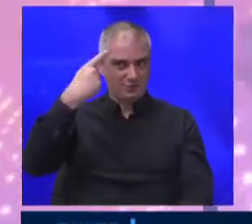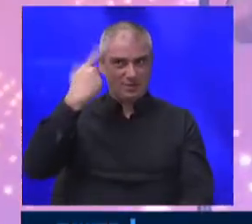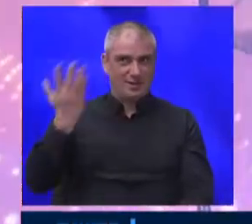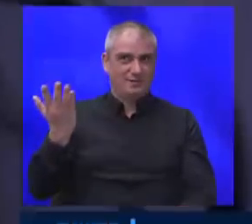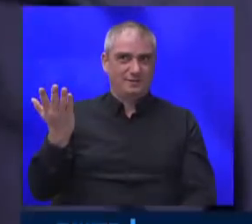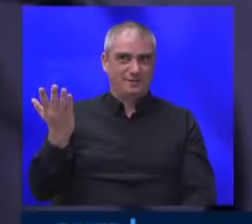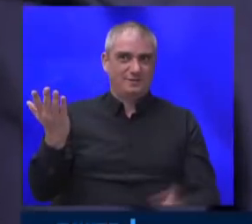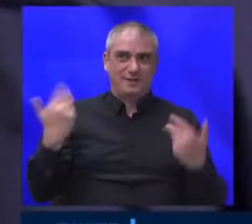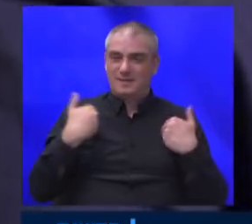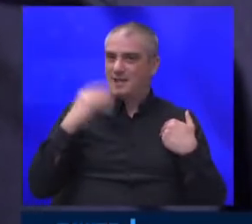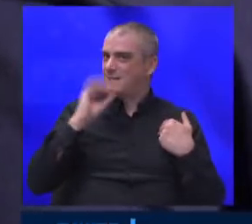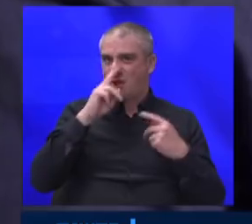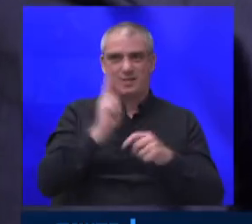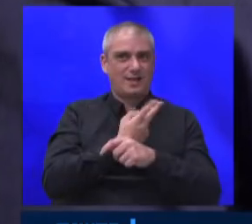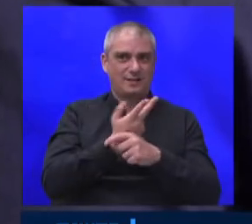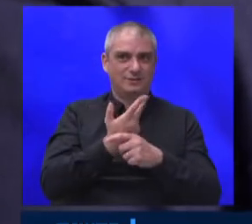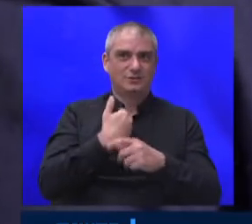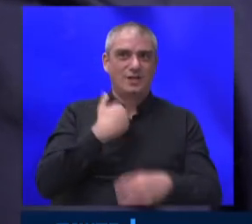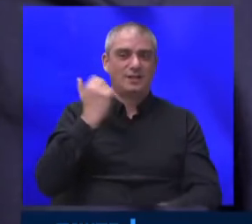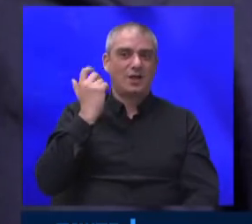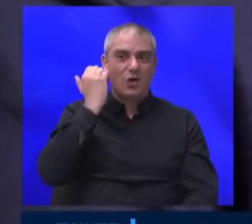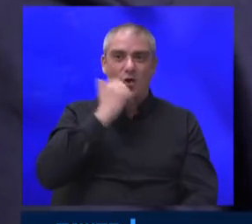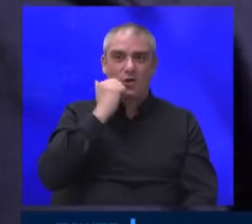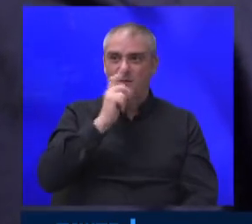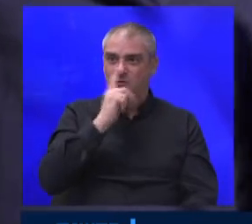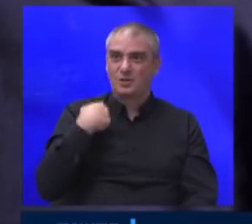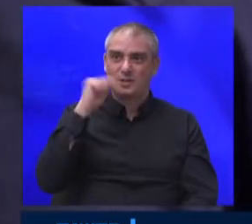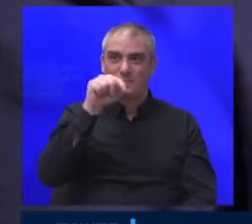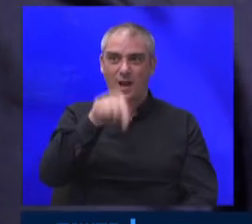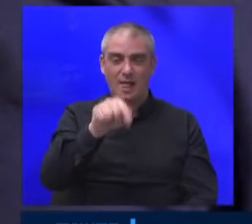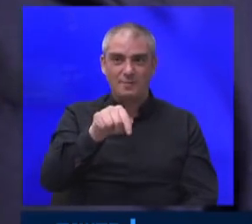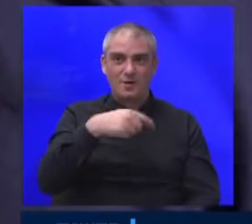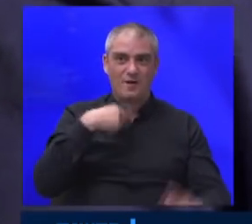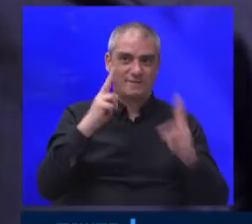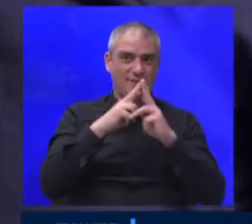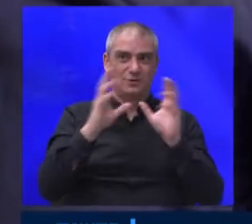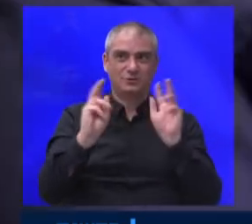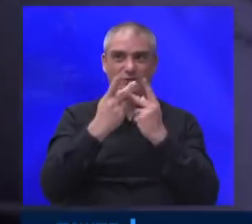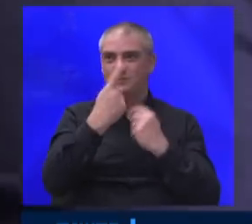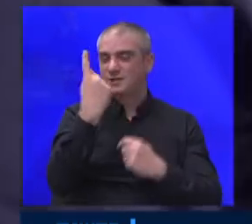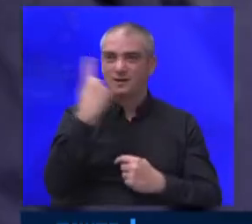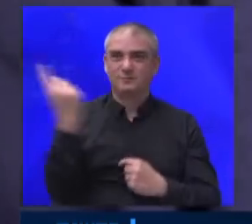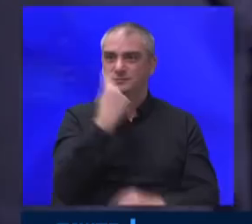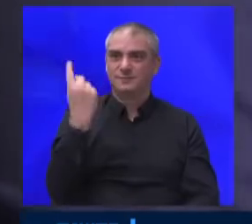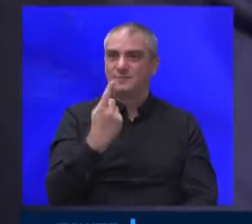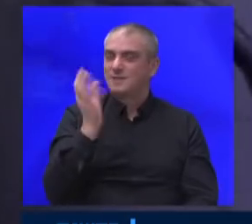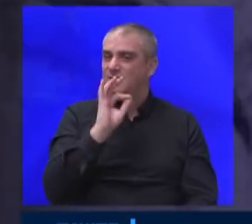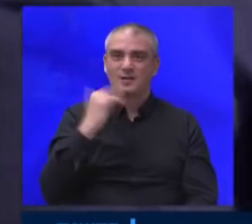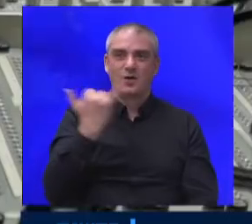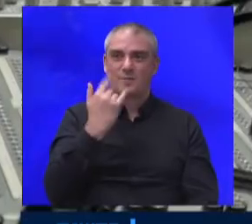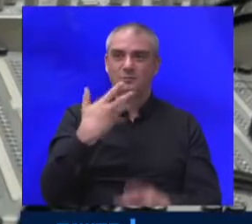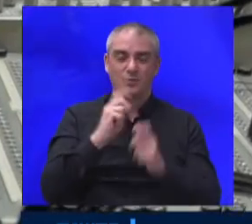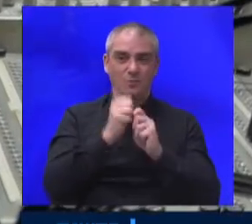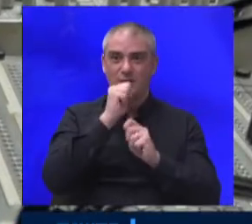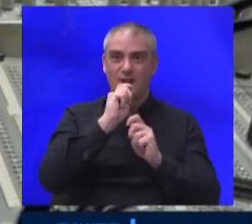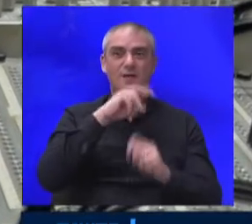לא התרגלתי לזה שאני כל יום ראשון מגיע לפה ופוגש את החבר'ה האלה אחד אחרי השני. עדיין כל פעם שמישהו מהם פותח את הכל באולפן,